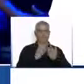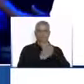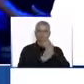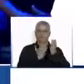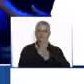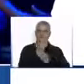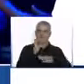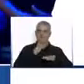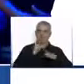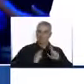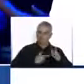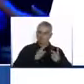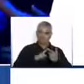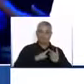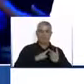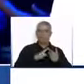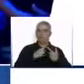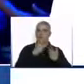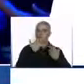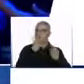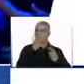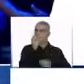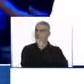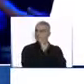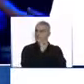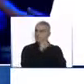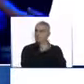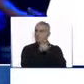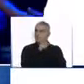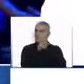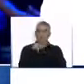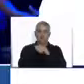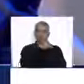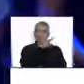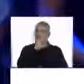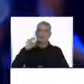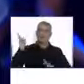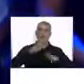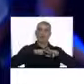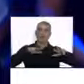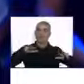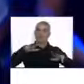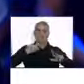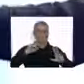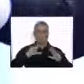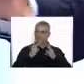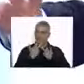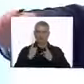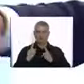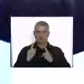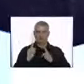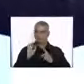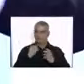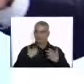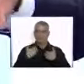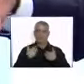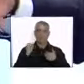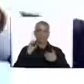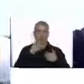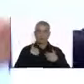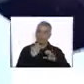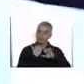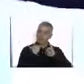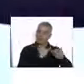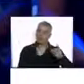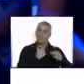בכפפות טקטיות, בכל מיני... בוא נסביר, אתה נהג בעצם, אתה הסתובבת בכל הארץ, לא עם הצוות, לא לצרכי הופעה. שלחו אותי